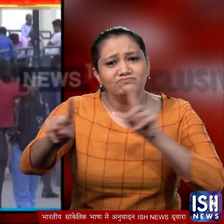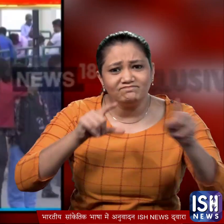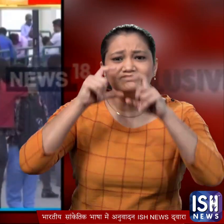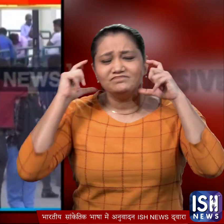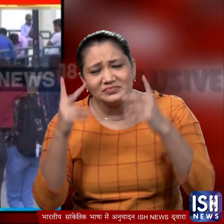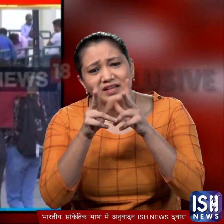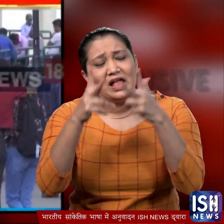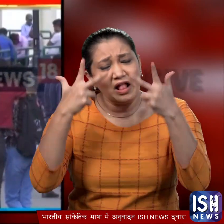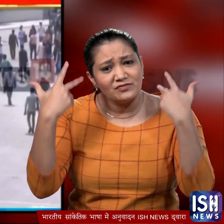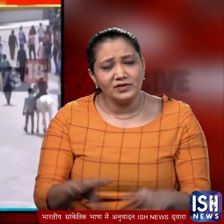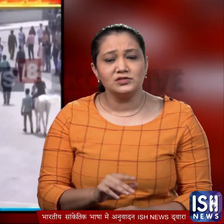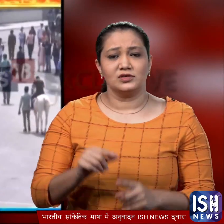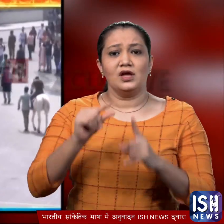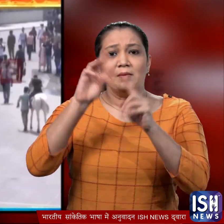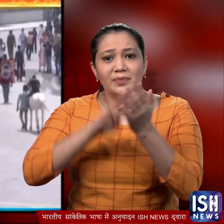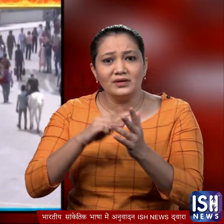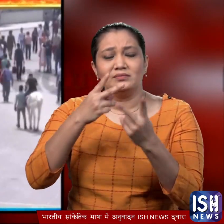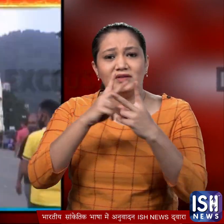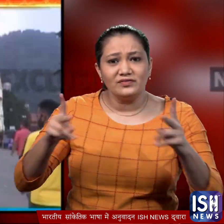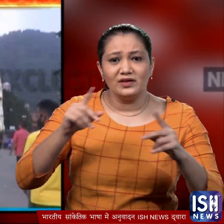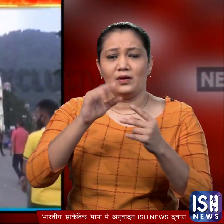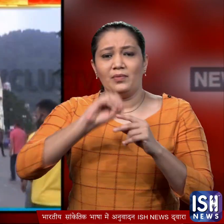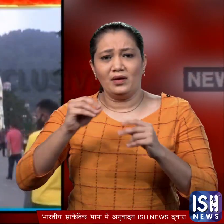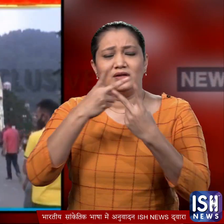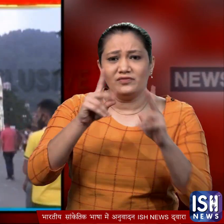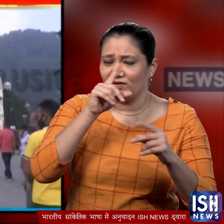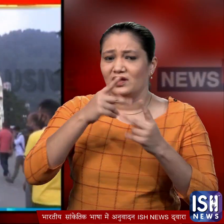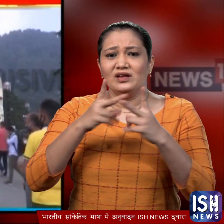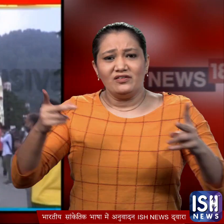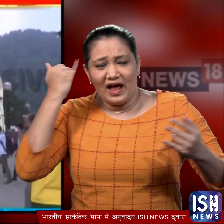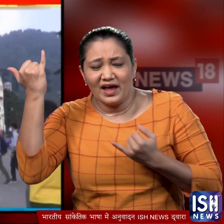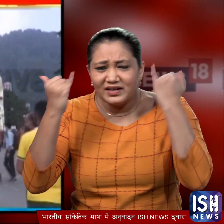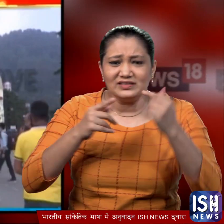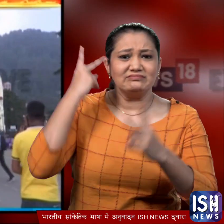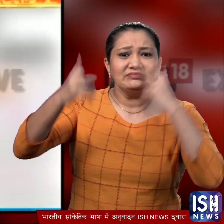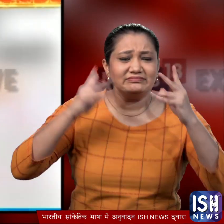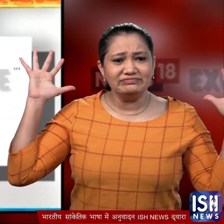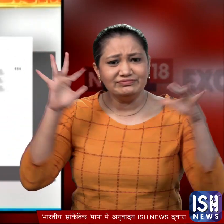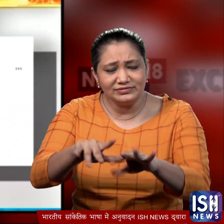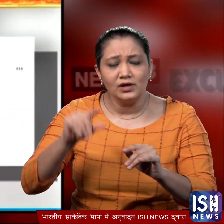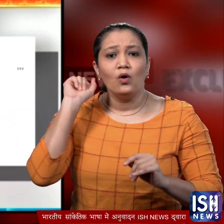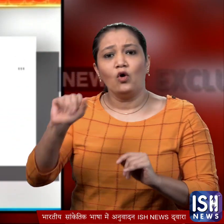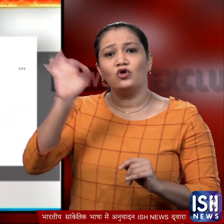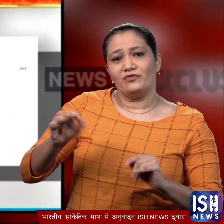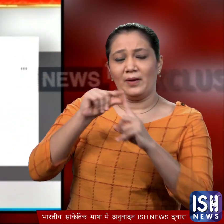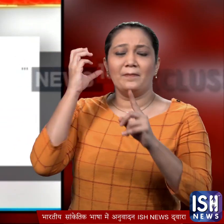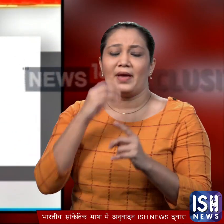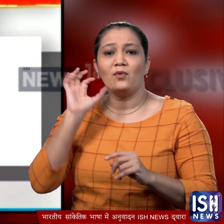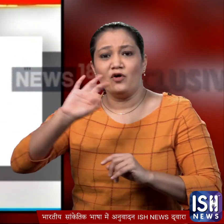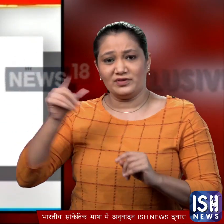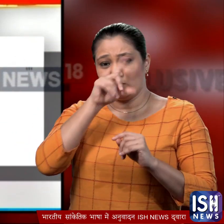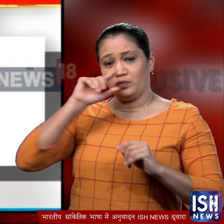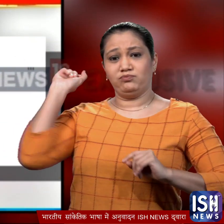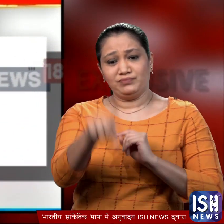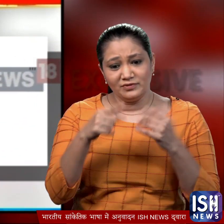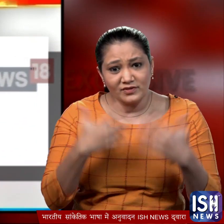बनाओ। यहां तक कि पीएम के पर्यटन स्थलों पर उमड़ रही भीड़ पर चिंता जताने के अगले ही दिन उनके कार्यालय की तरफ से ट्वीट भी